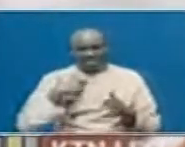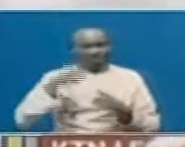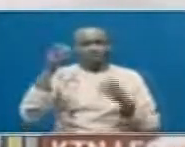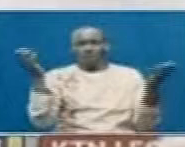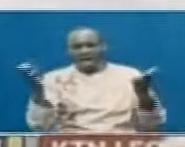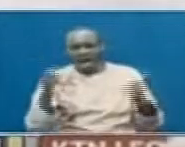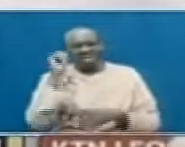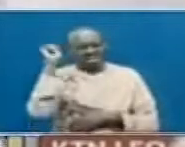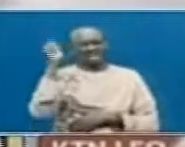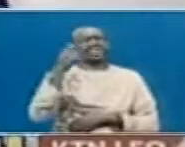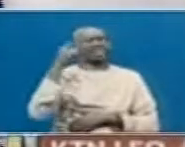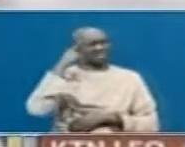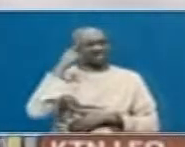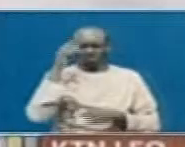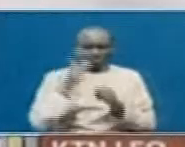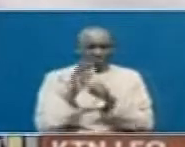yananipeleka Kenya.